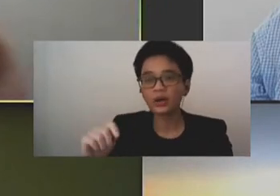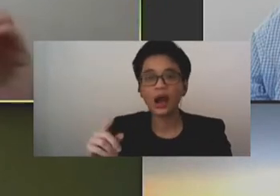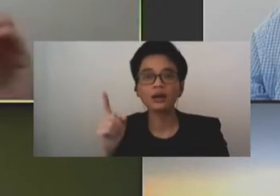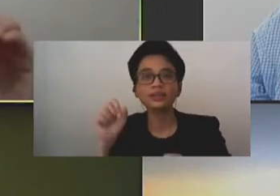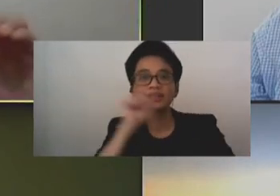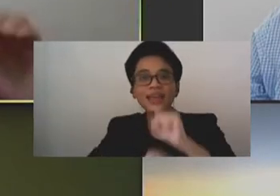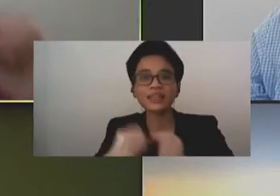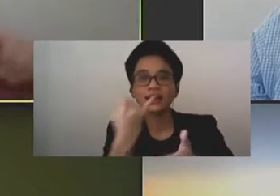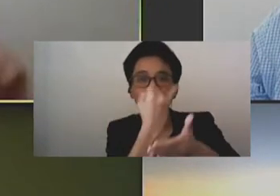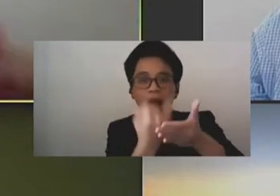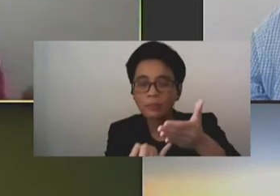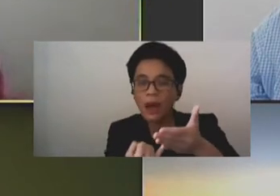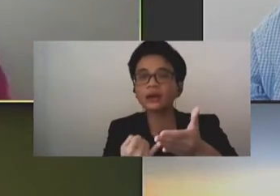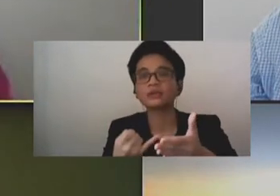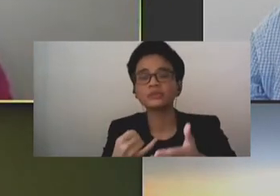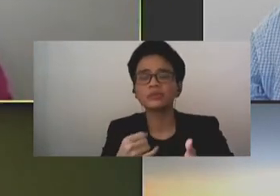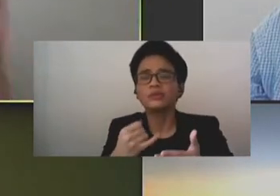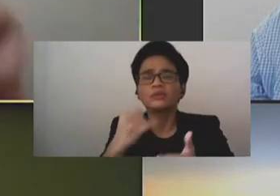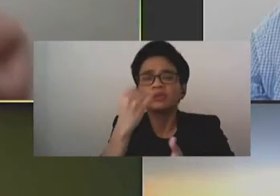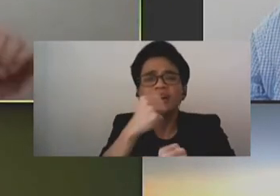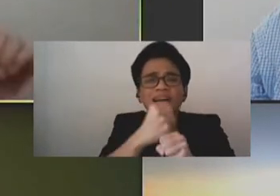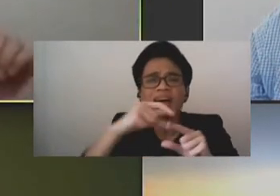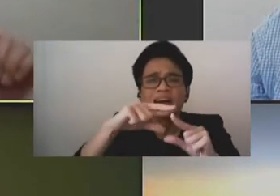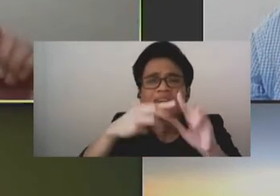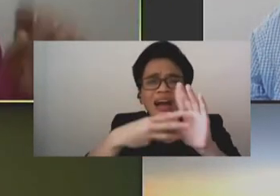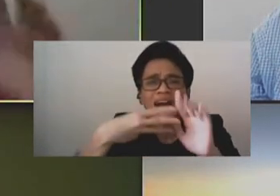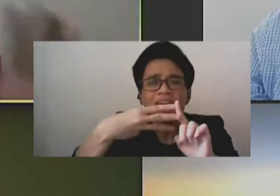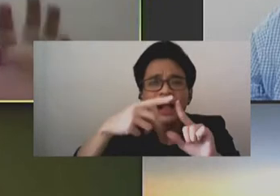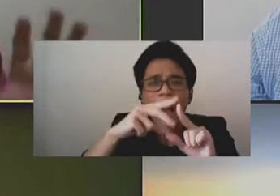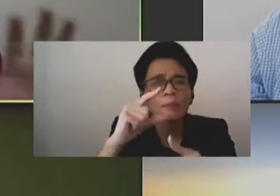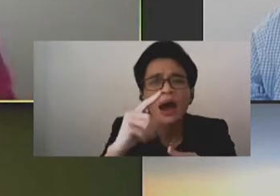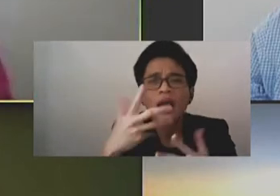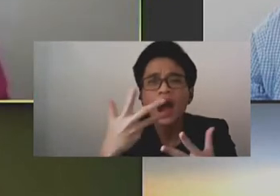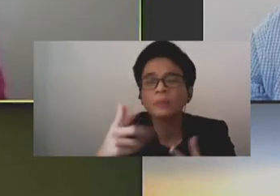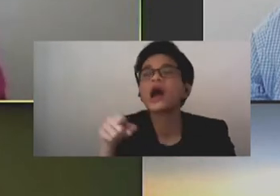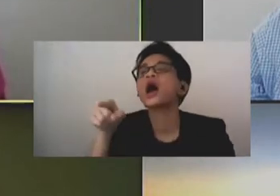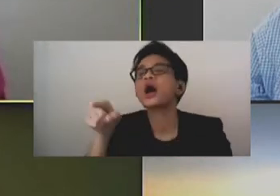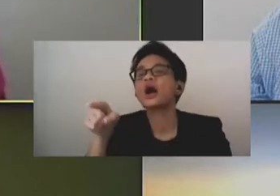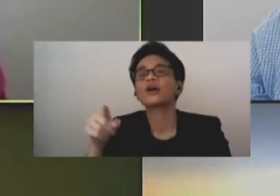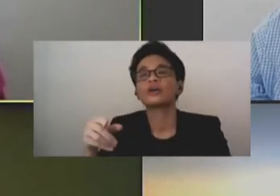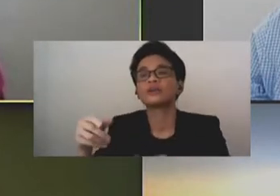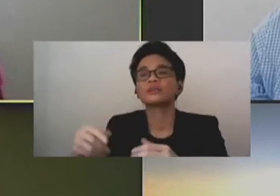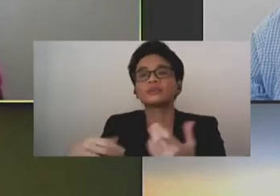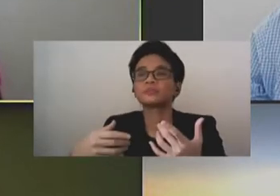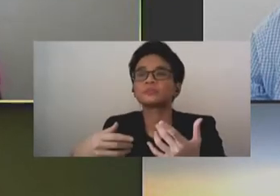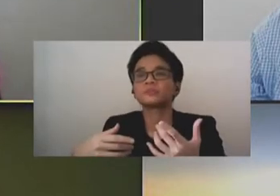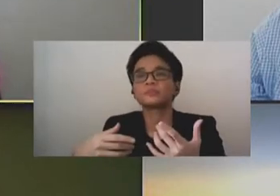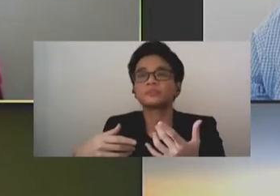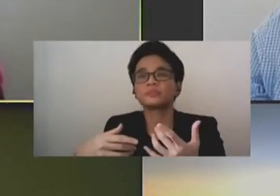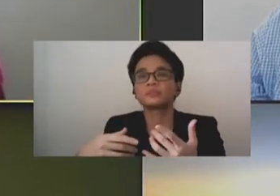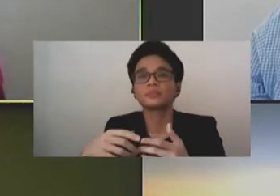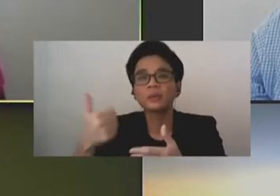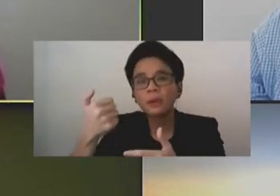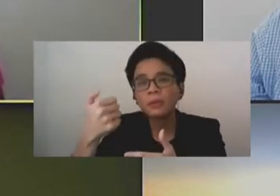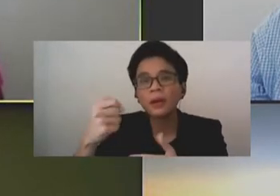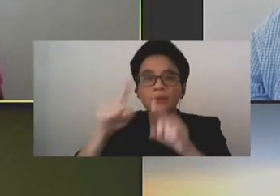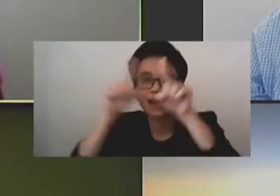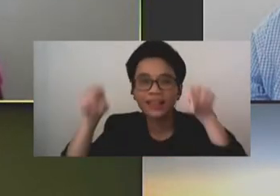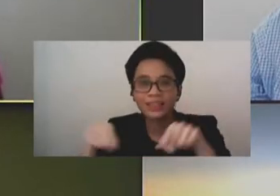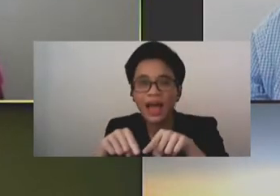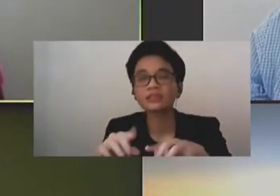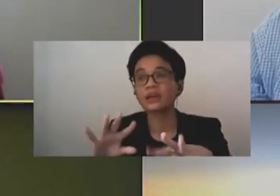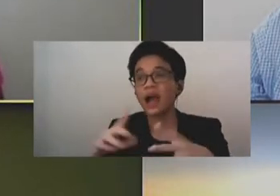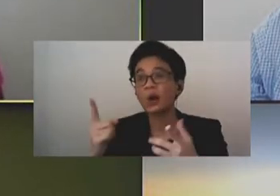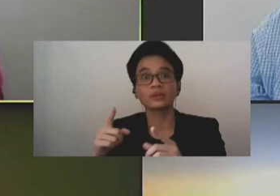gitu. Kemudian musik itu saya gambarkan gitar kayak gitu. Nah, saya suruh dia milih. Nah, kita sekarang mau milih ekskul. Kamu mau milih yang